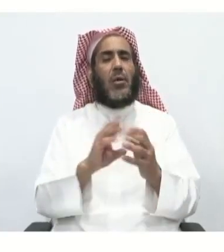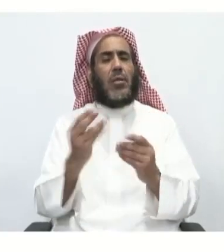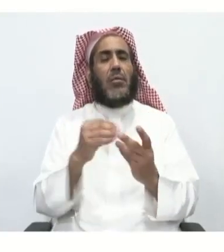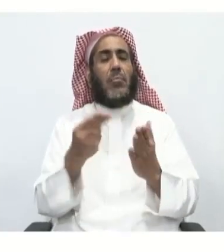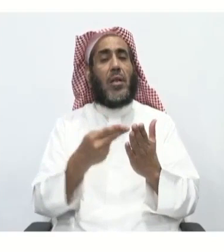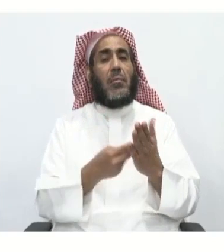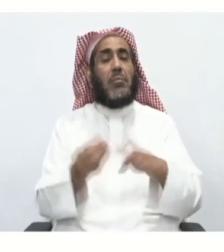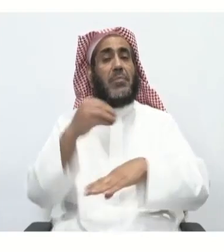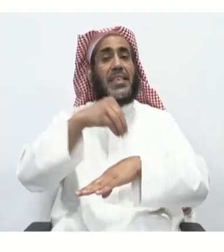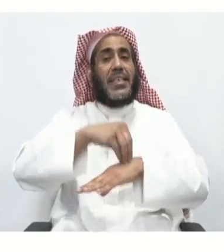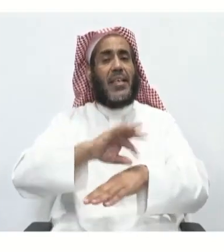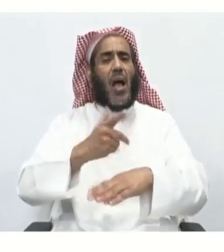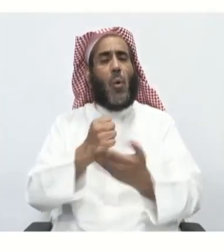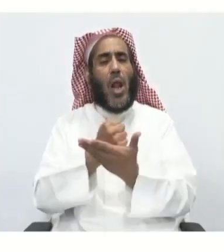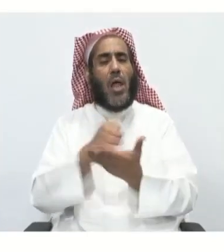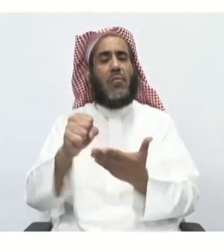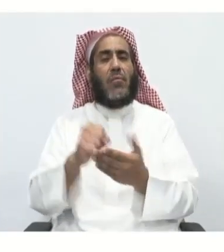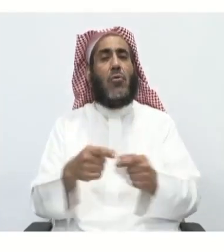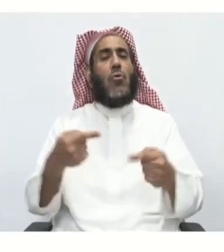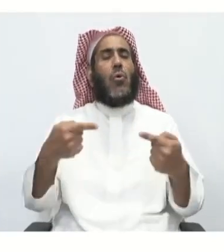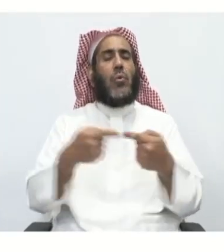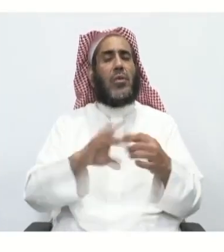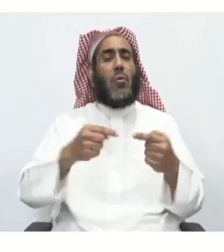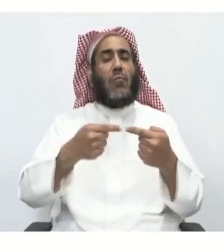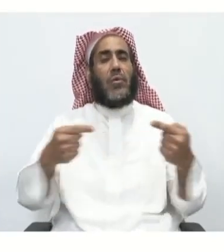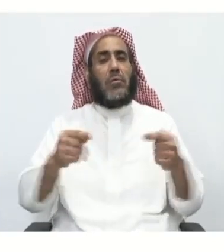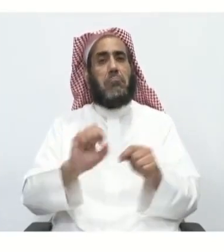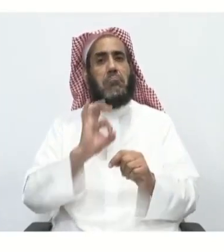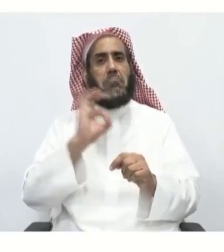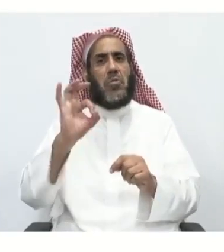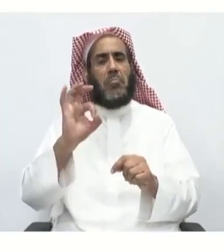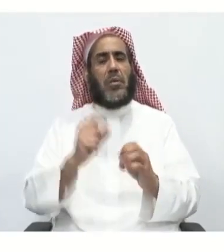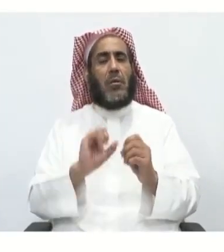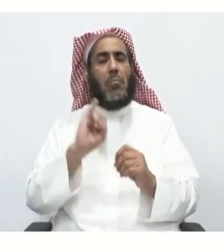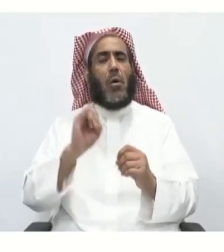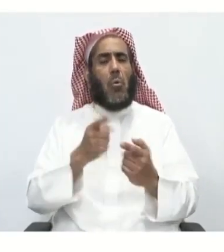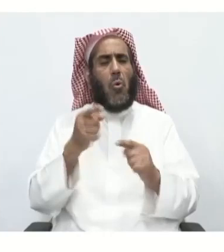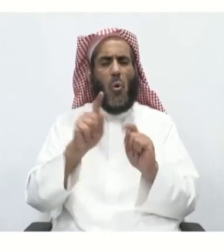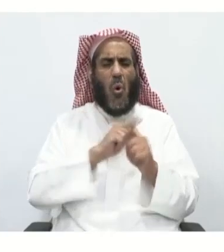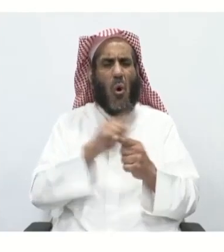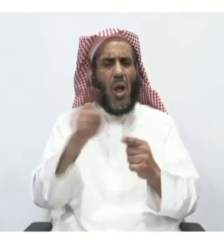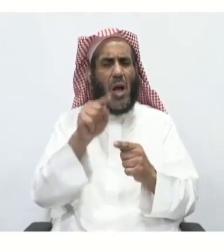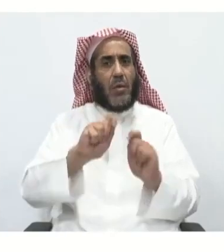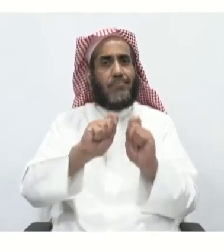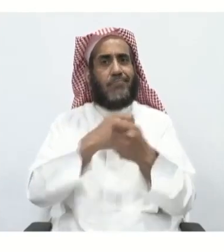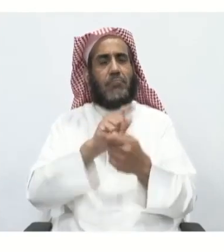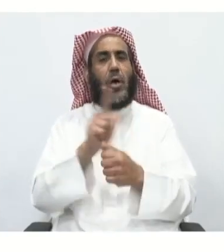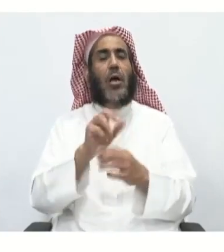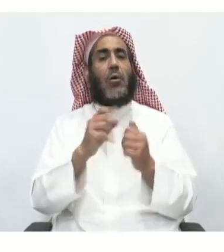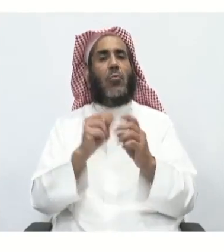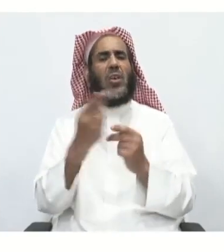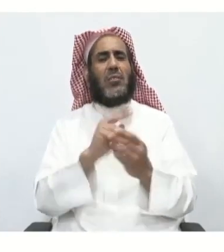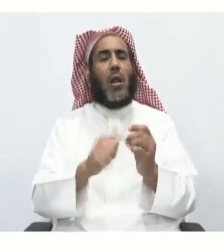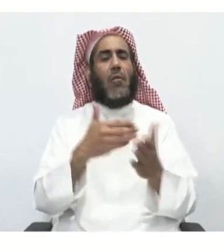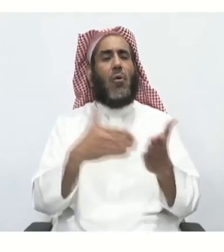الكلمات بالزياده والحذف والوصل والفصل بسلامه املائيه وتصحح اي خطا في الالف المتطرفه وفي رسم